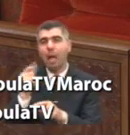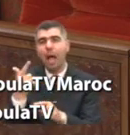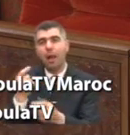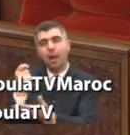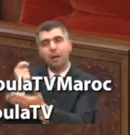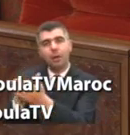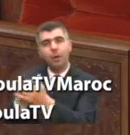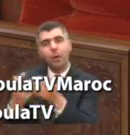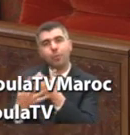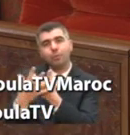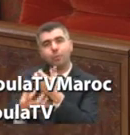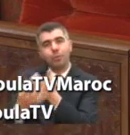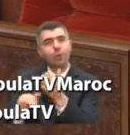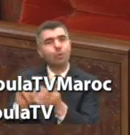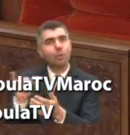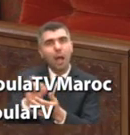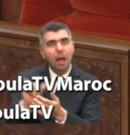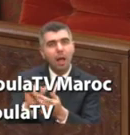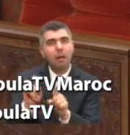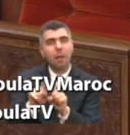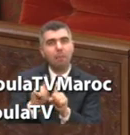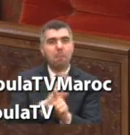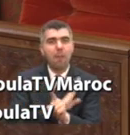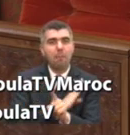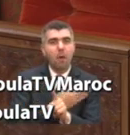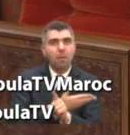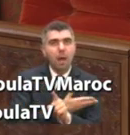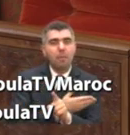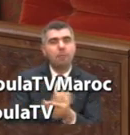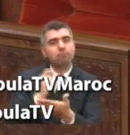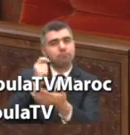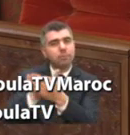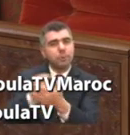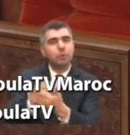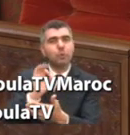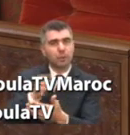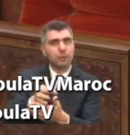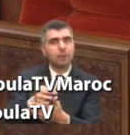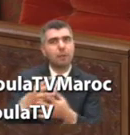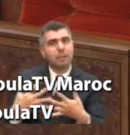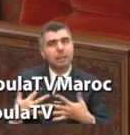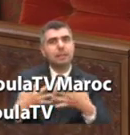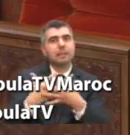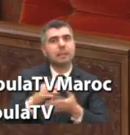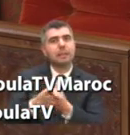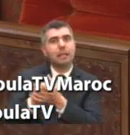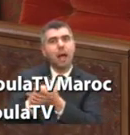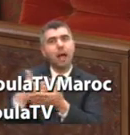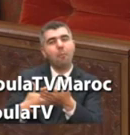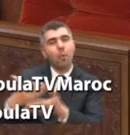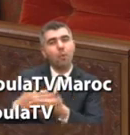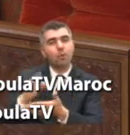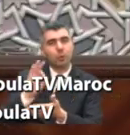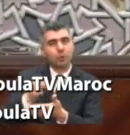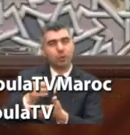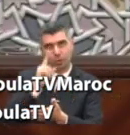جميع المنخرطين، يكونوا والديهم في الحياة ولا ما عندهمش، يعني شيء كيخلص على شيء، وهذا هو النظام التضامني والجماعي. شكرا